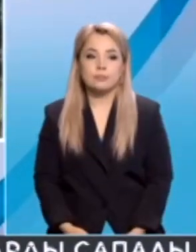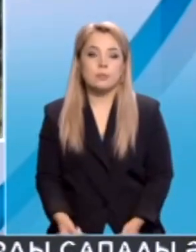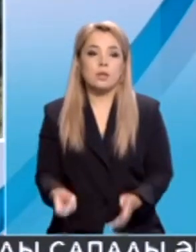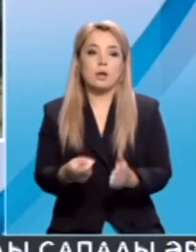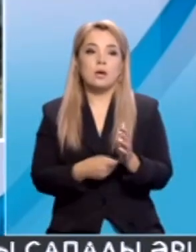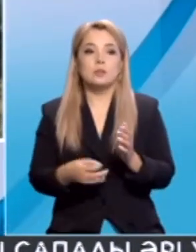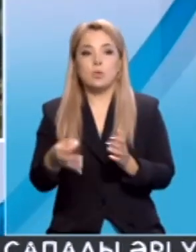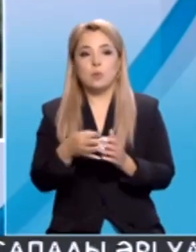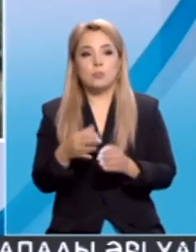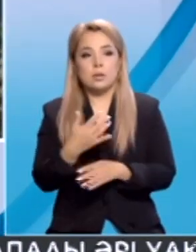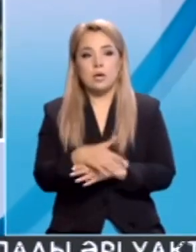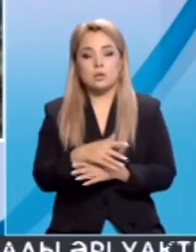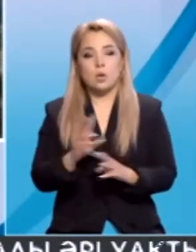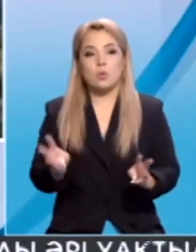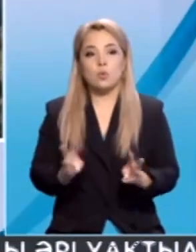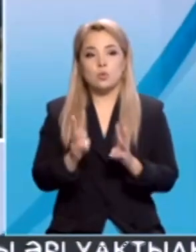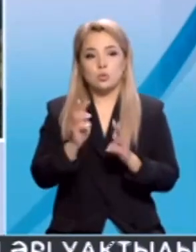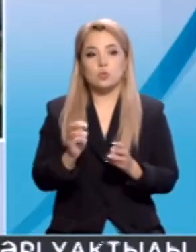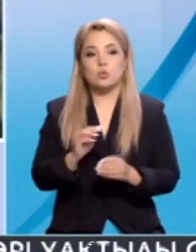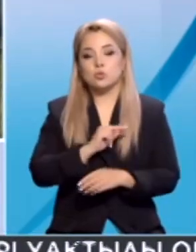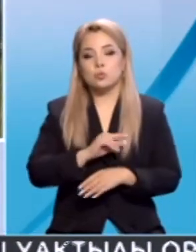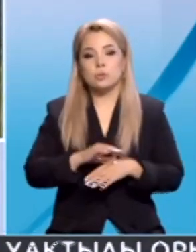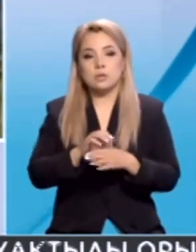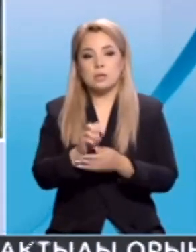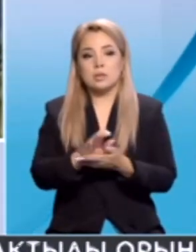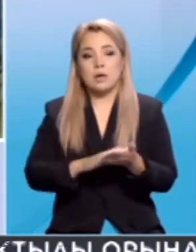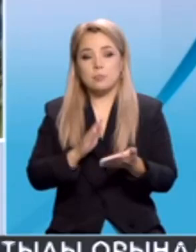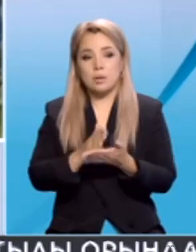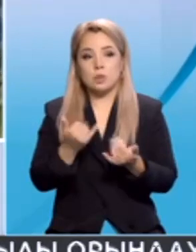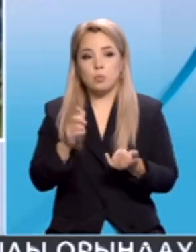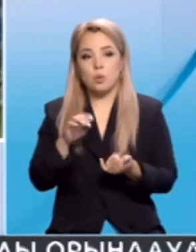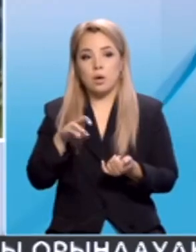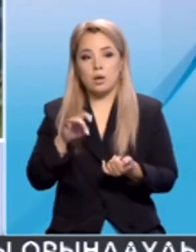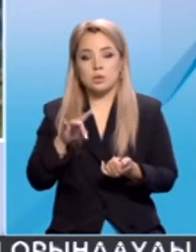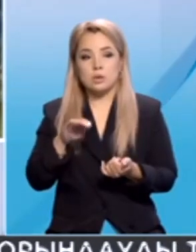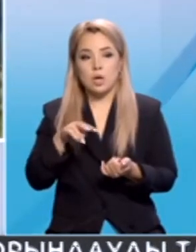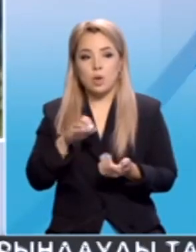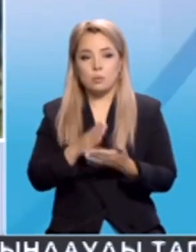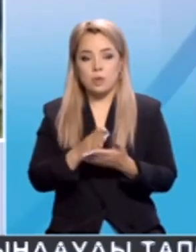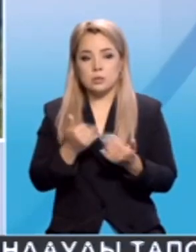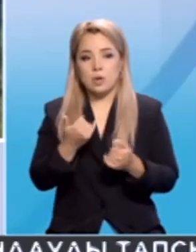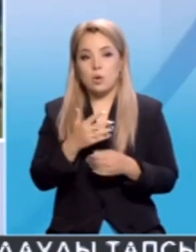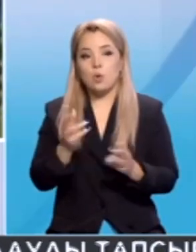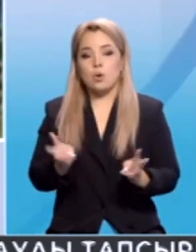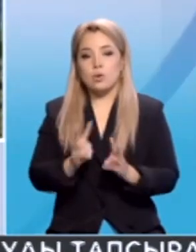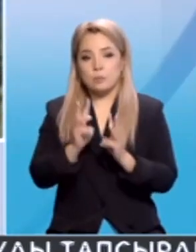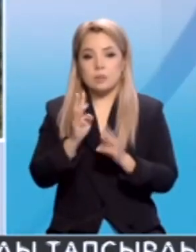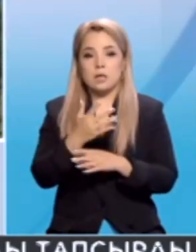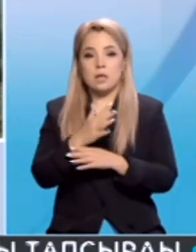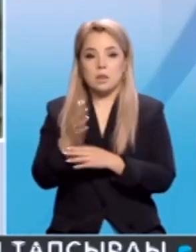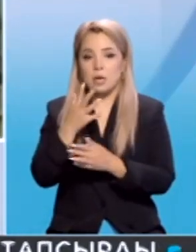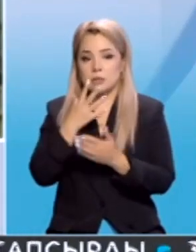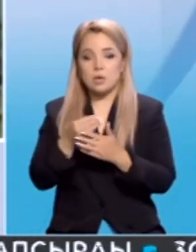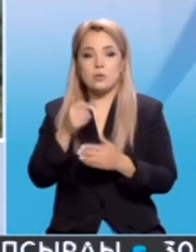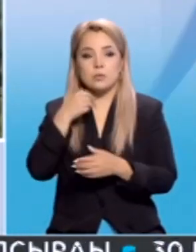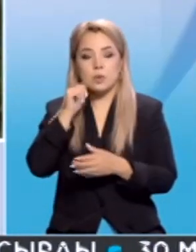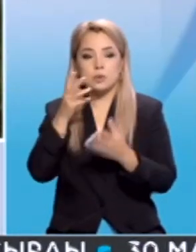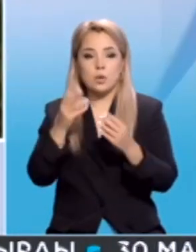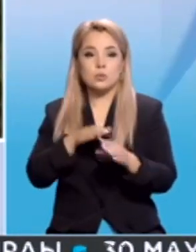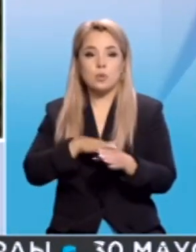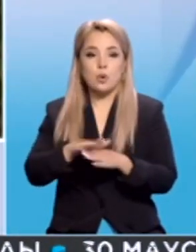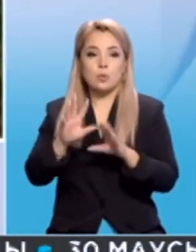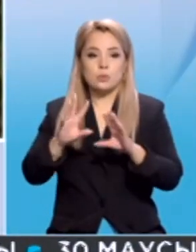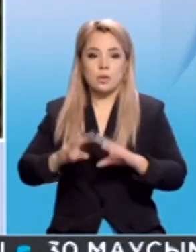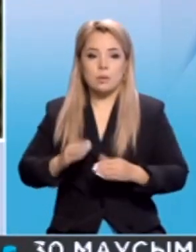Қарағанды облысында дала өртін сөндіру жұмыстары жалғасуда. Бұқар жырау ауданындағы Белағаш орман шаруашылығындағы өрт кеше түнде толығымен өшірілді.